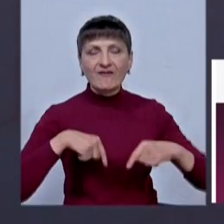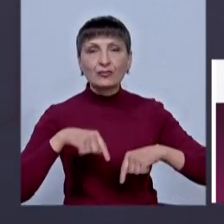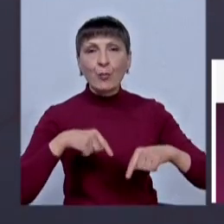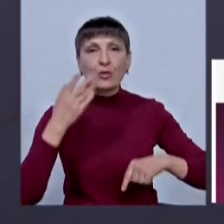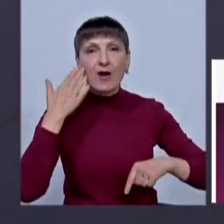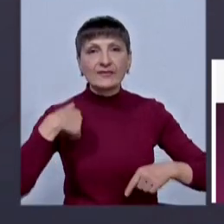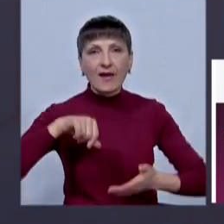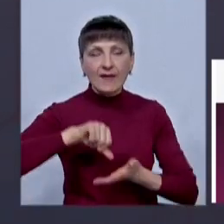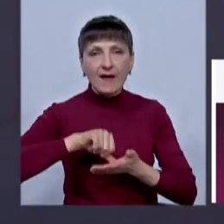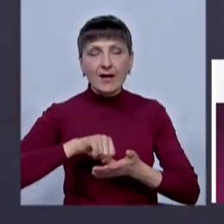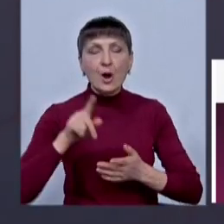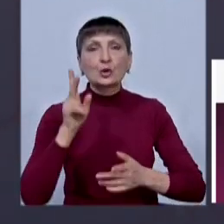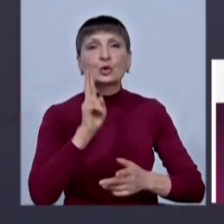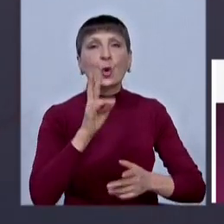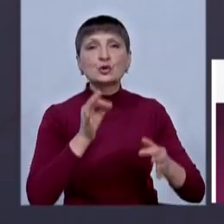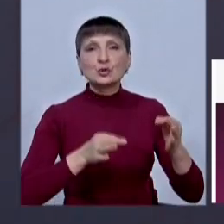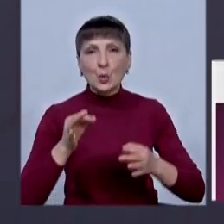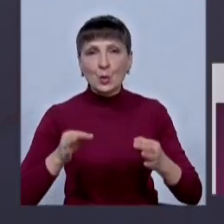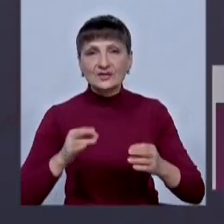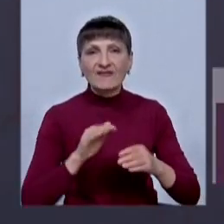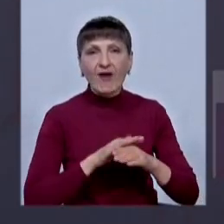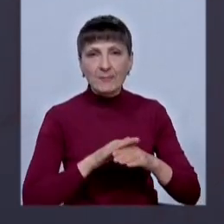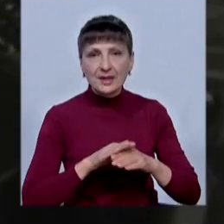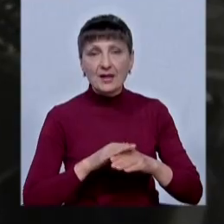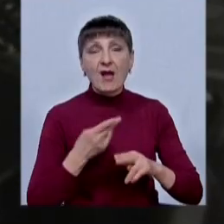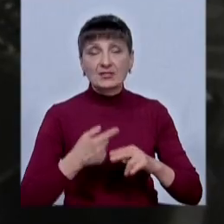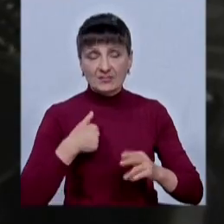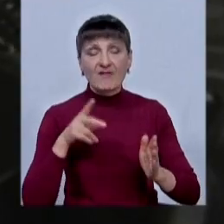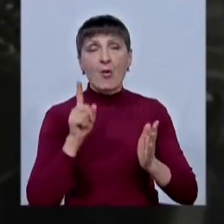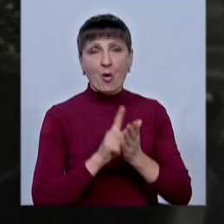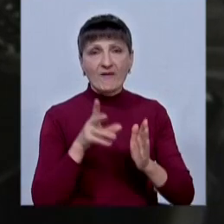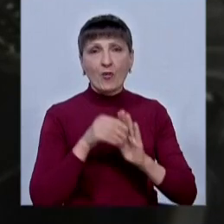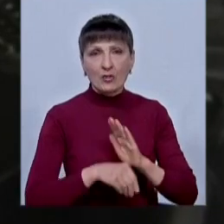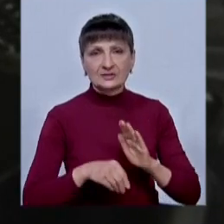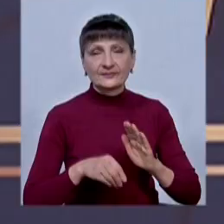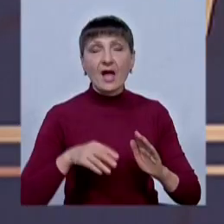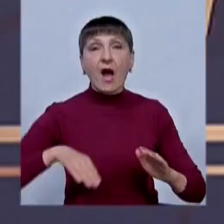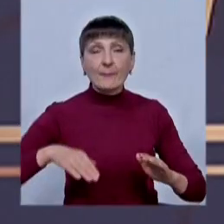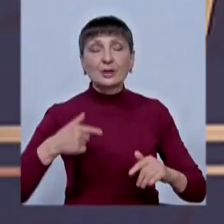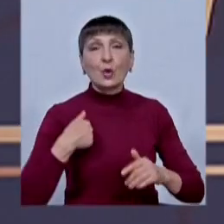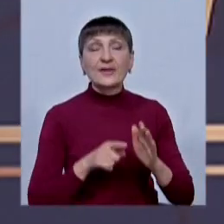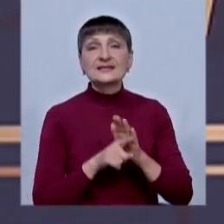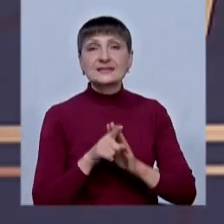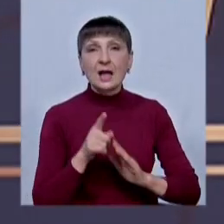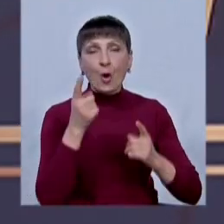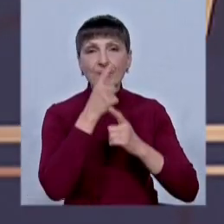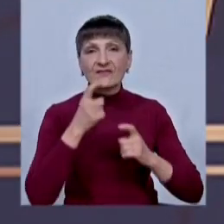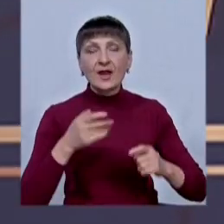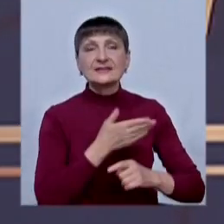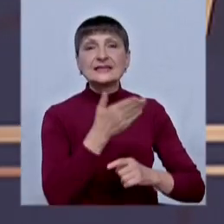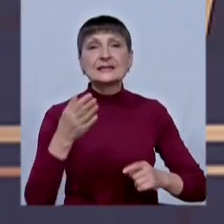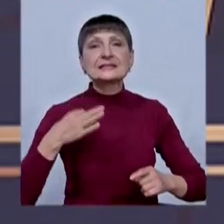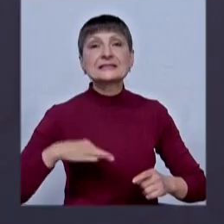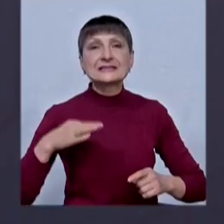судьи потому что входит в обязанность гектара а потом стал объявлять их них